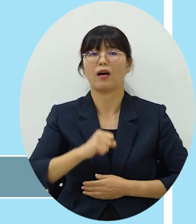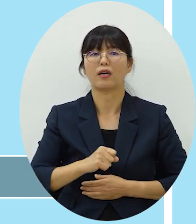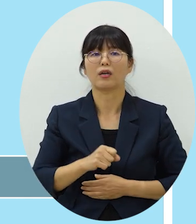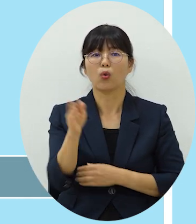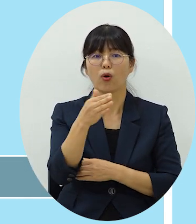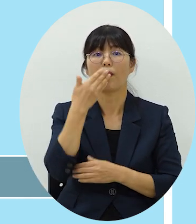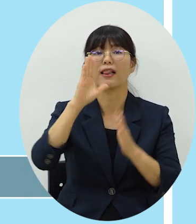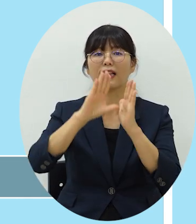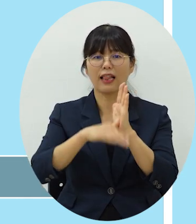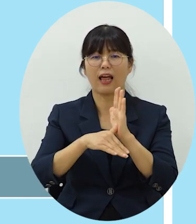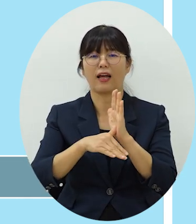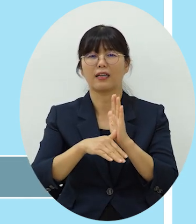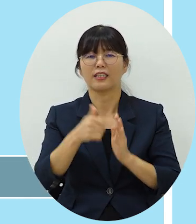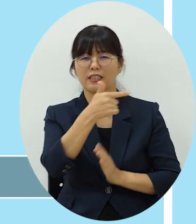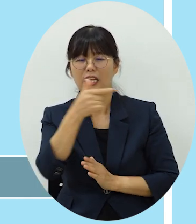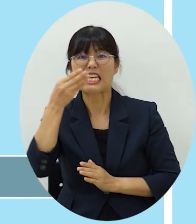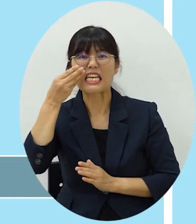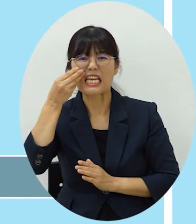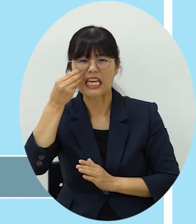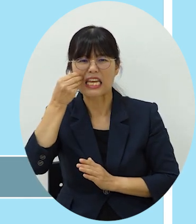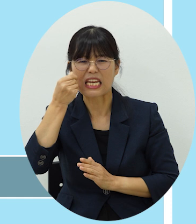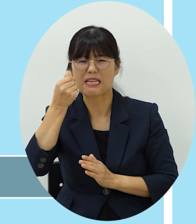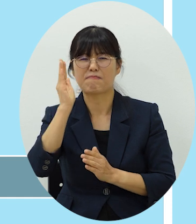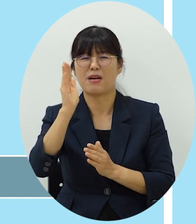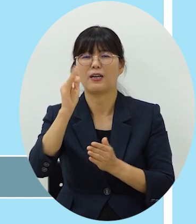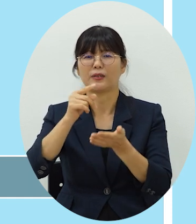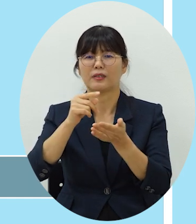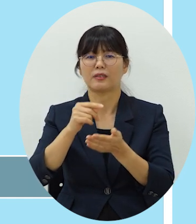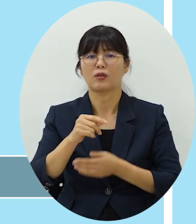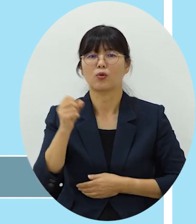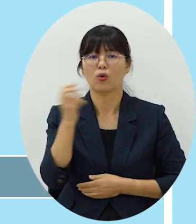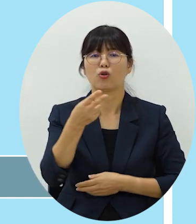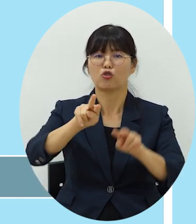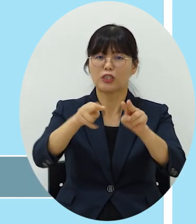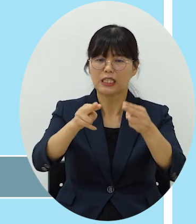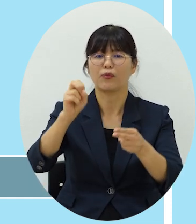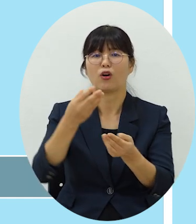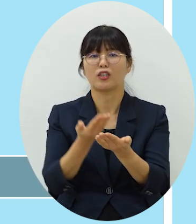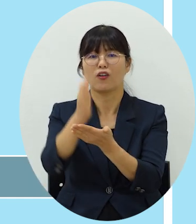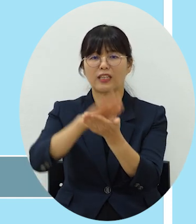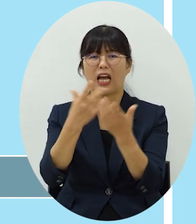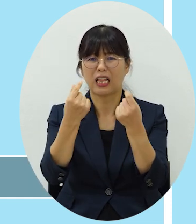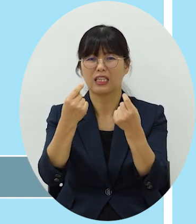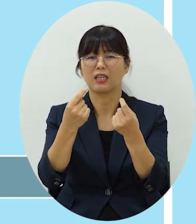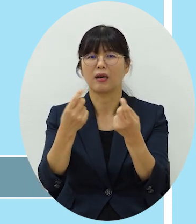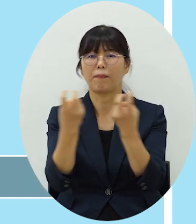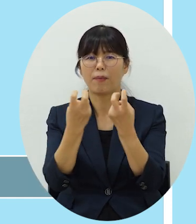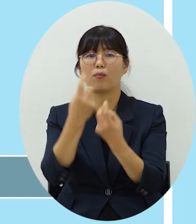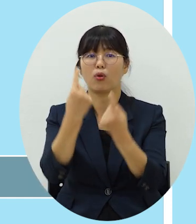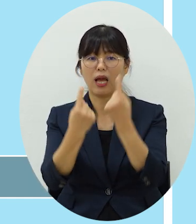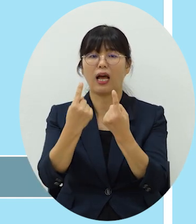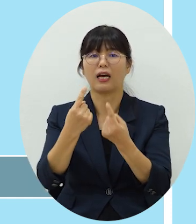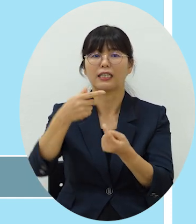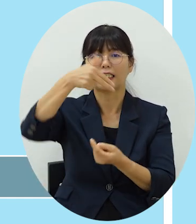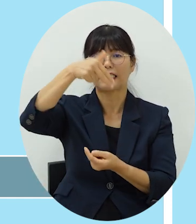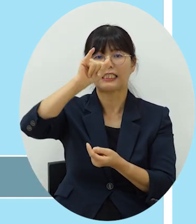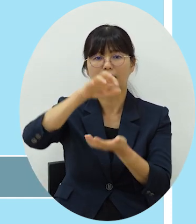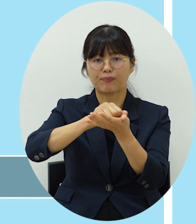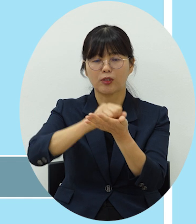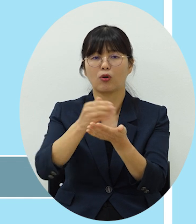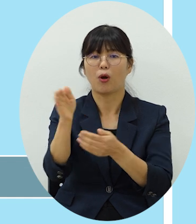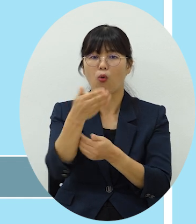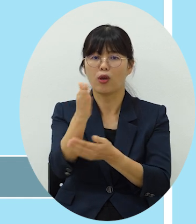고기를 먹을 때에는 최대한 기름을 제거하도록 합니다. 튀김, 전 같은 조리 방법보다는 찜이나 구이